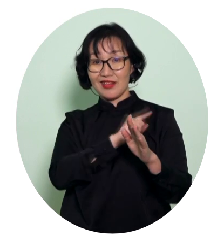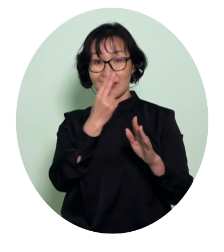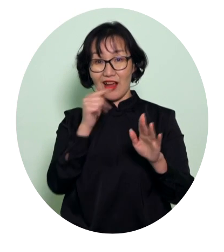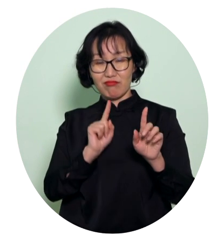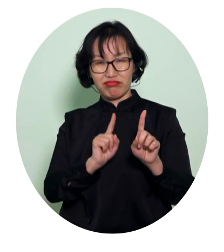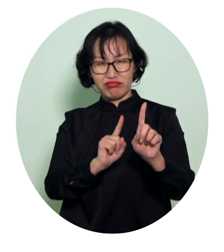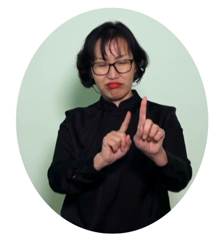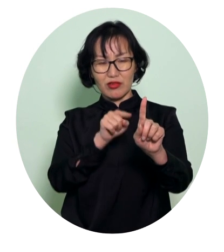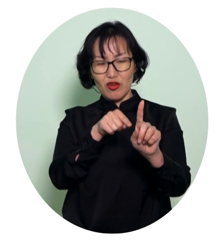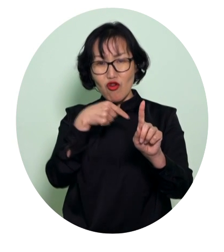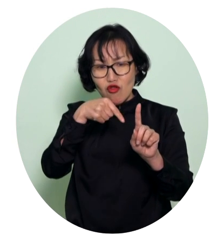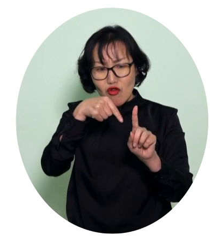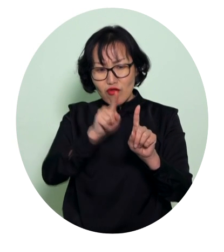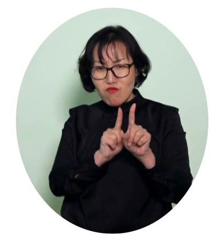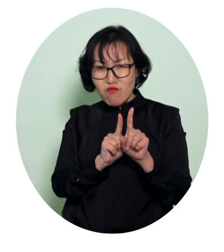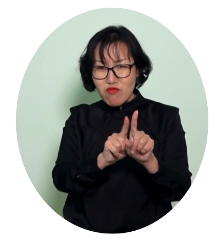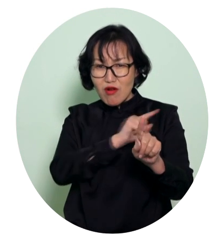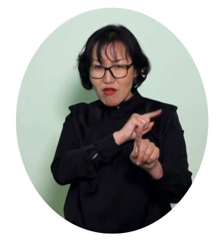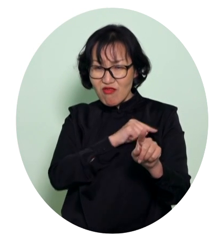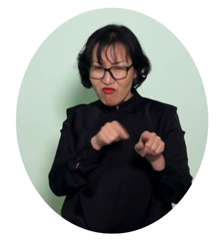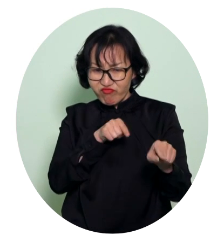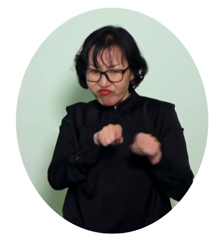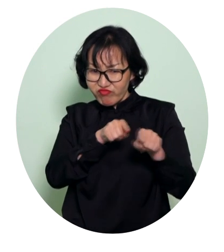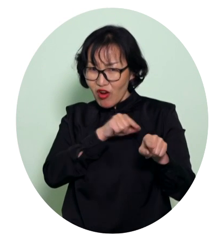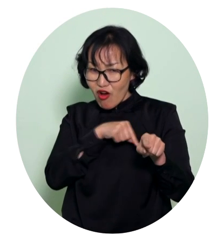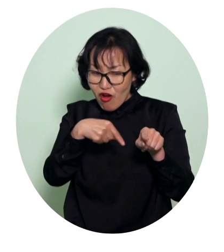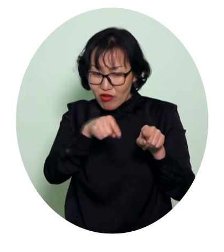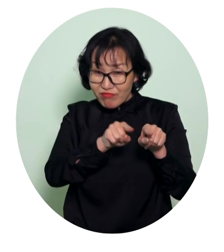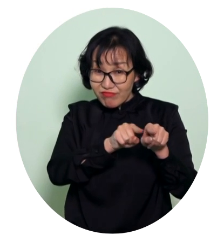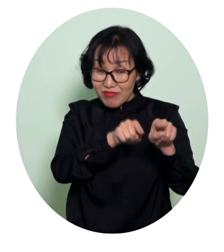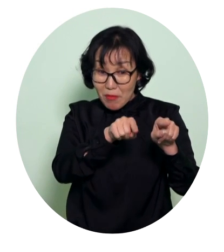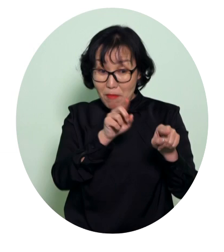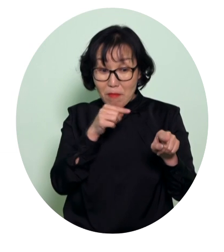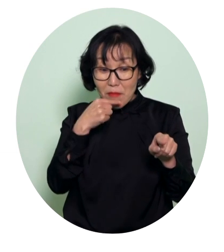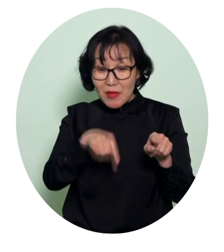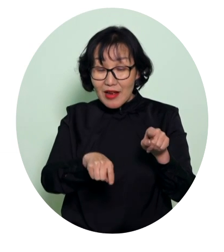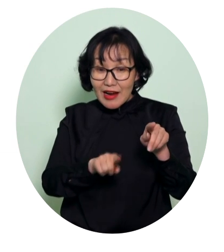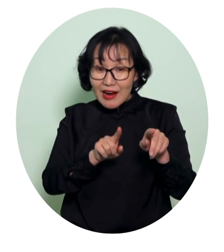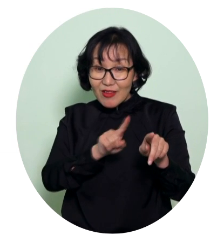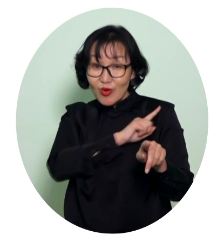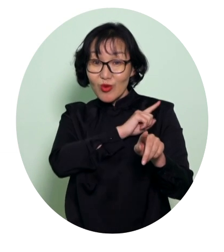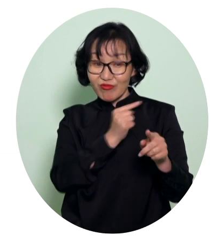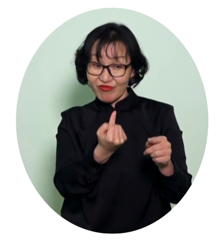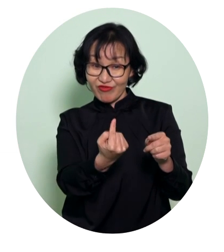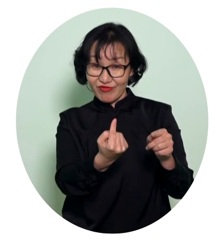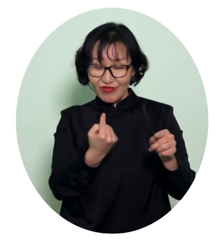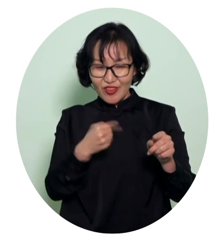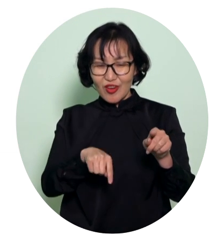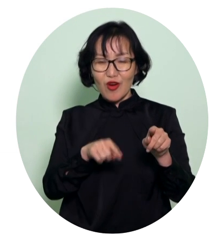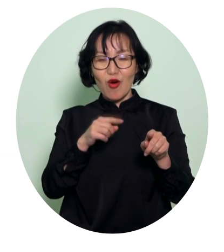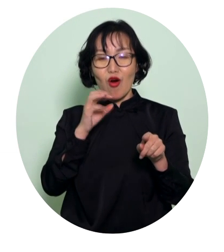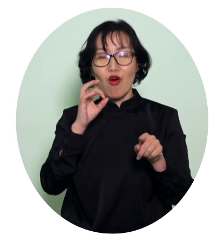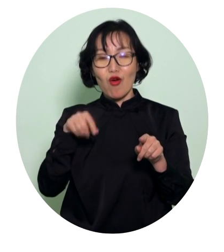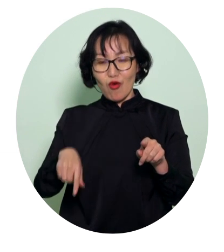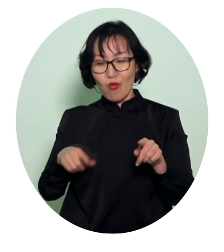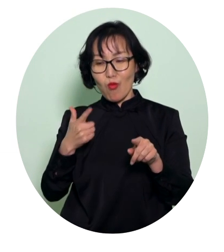хошуу сүүл даран хоорондоо ойрхон барайны газар барай сахалтын хэрэгтэй хөтөлгөө гүйтээ